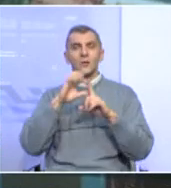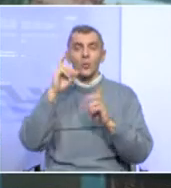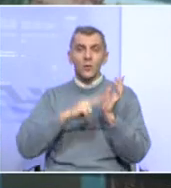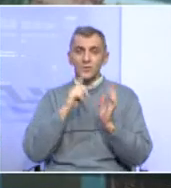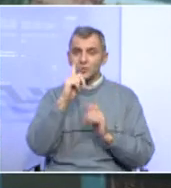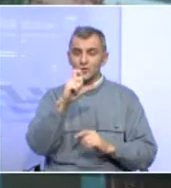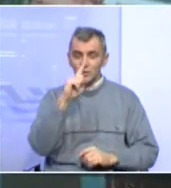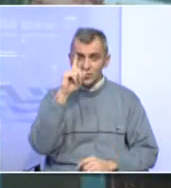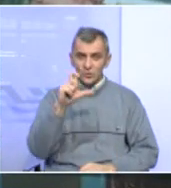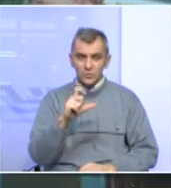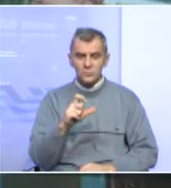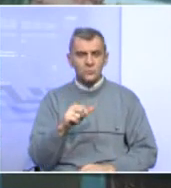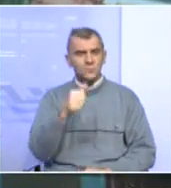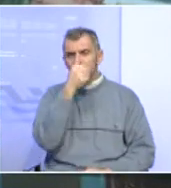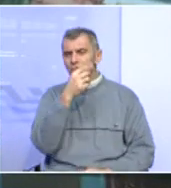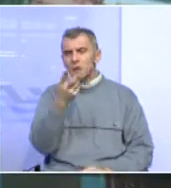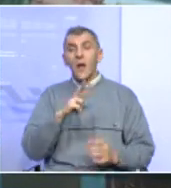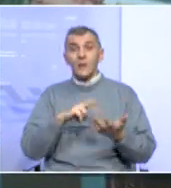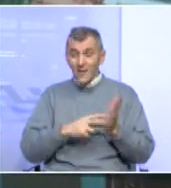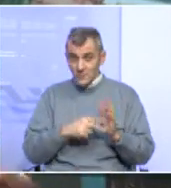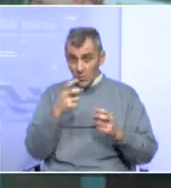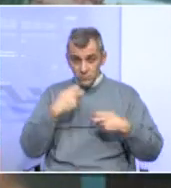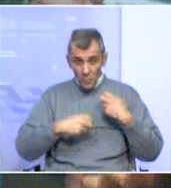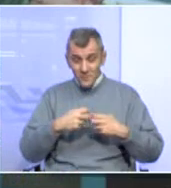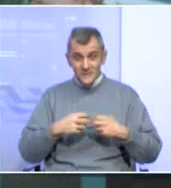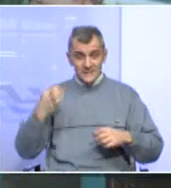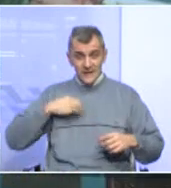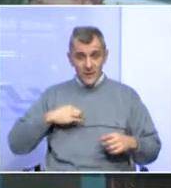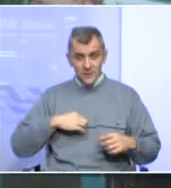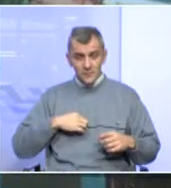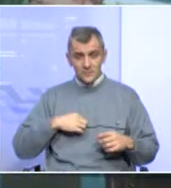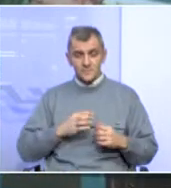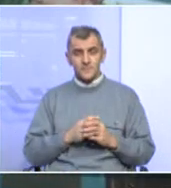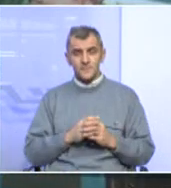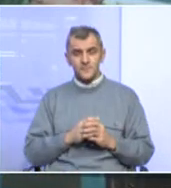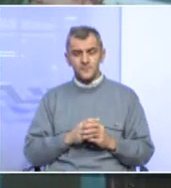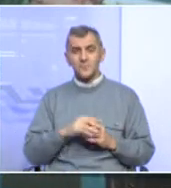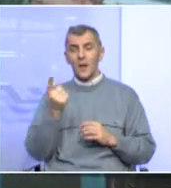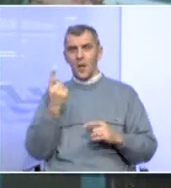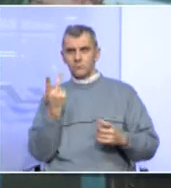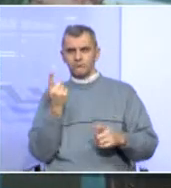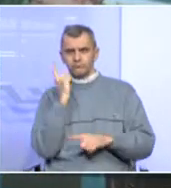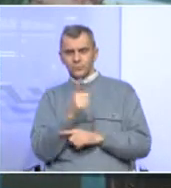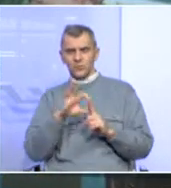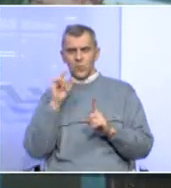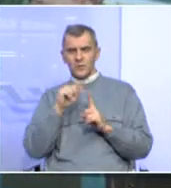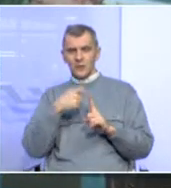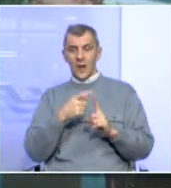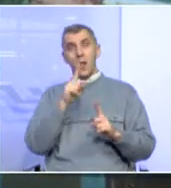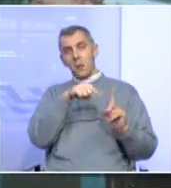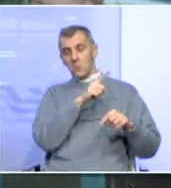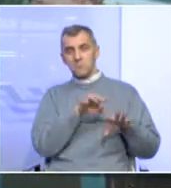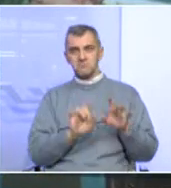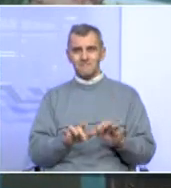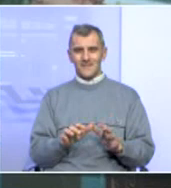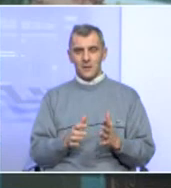ko ono u tehnici programski zadatak, pa taj programski zadatak zadate note od Dodika pa da neko po njima svira, onda to